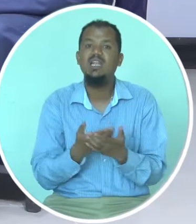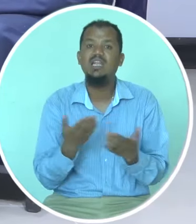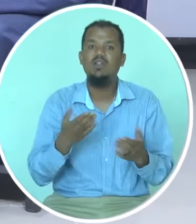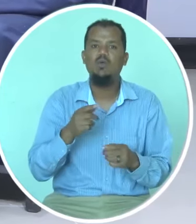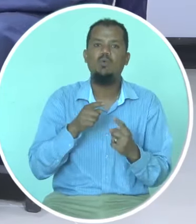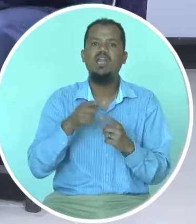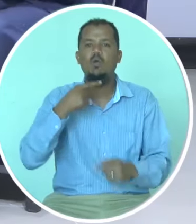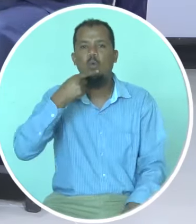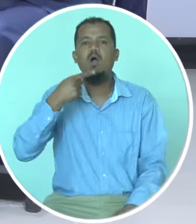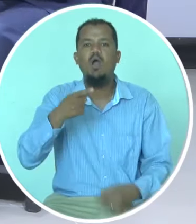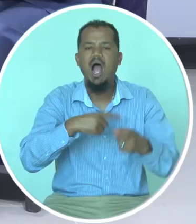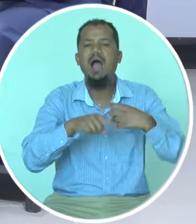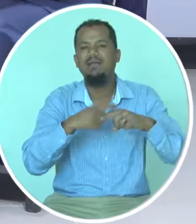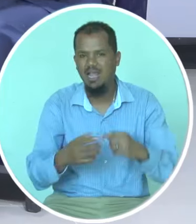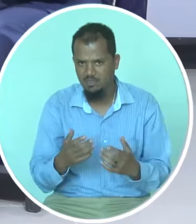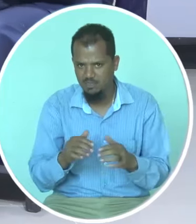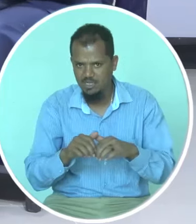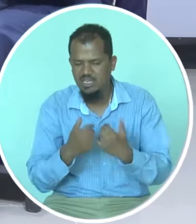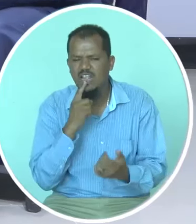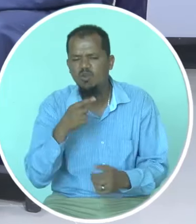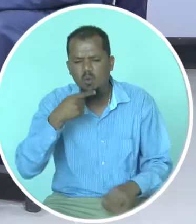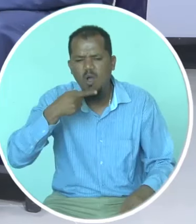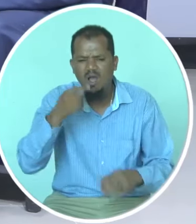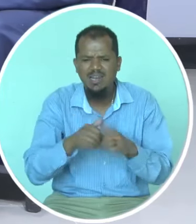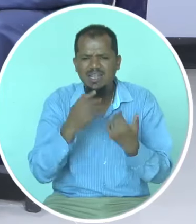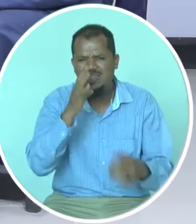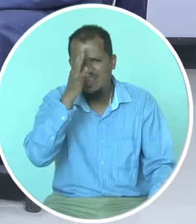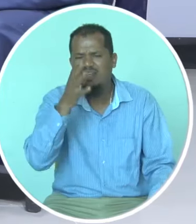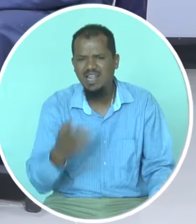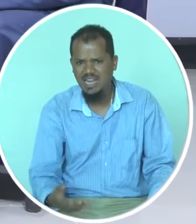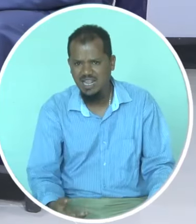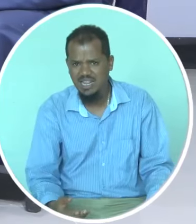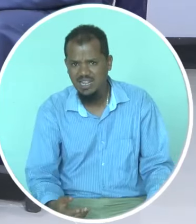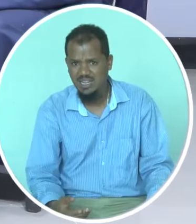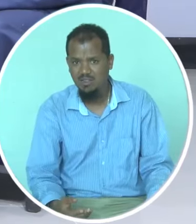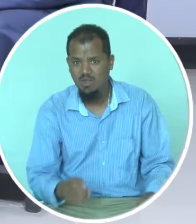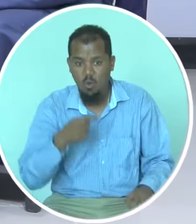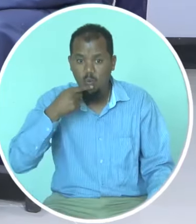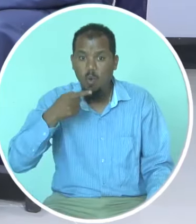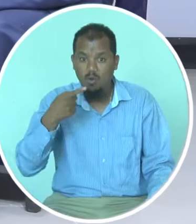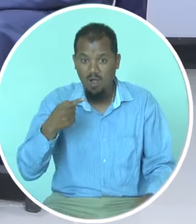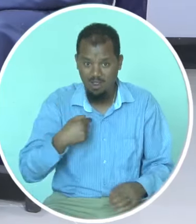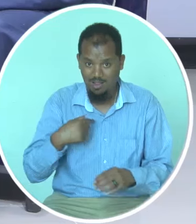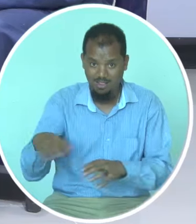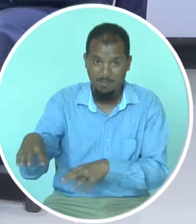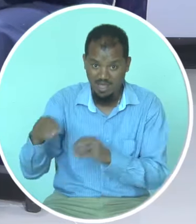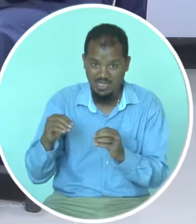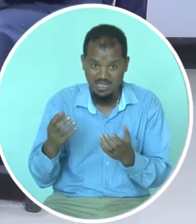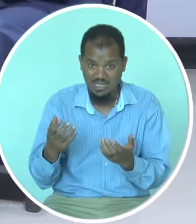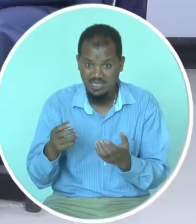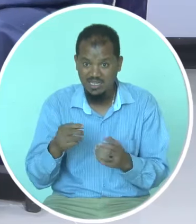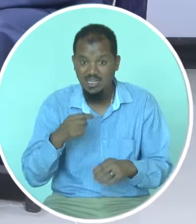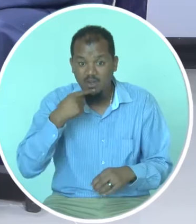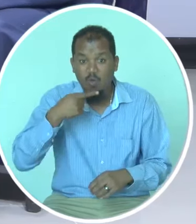ይወስደና ወደ ቋንቋ አመጣጥ ነው እንዴት ነው የተፈጠረው ቋንቋ የተፈጠረው እንዴት ነው እንግዲህ እንደ ቋንቋም ተማሪ